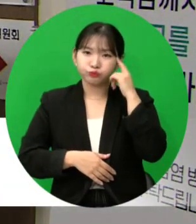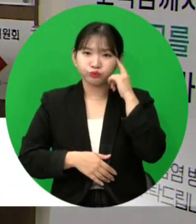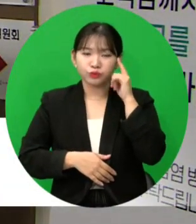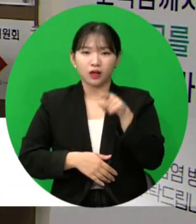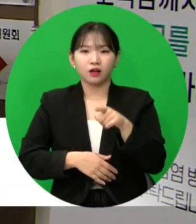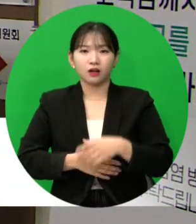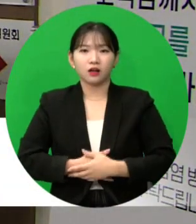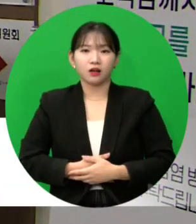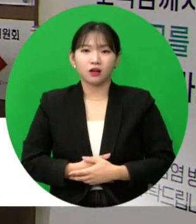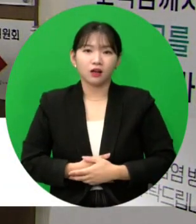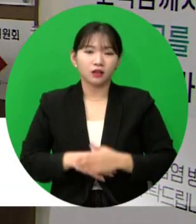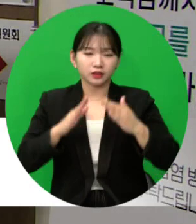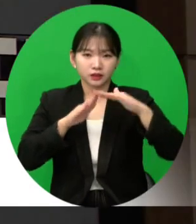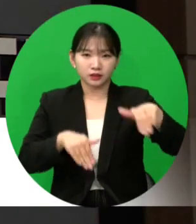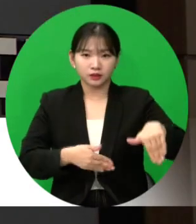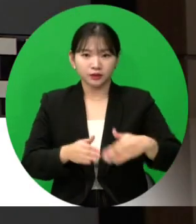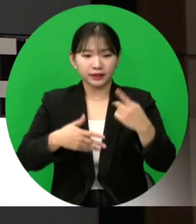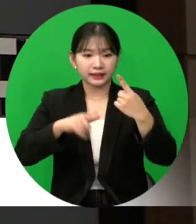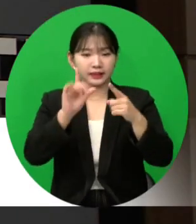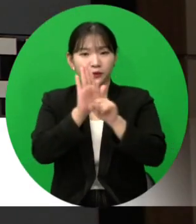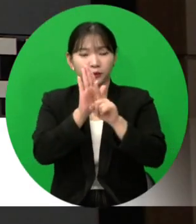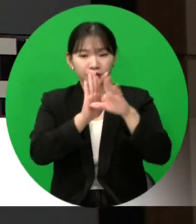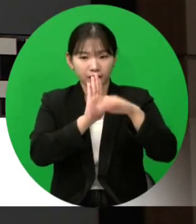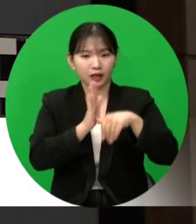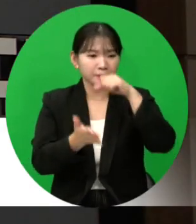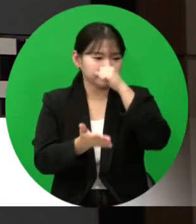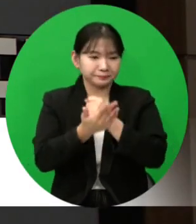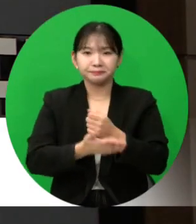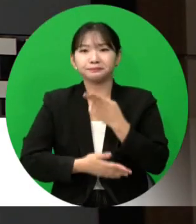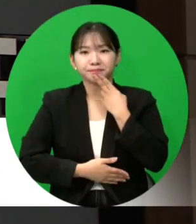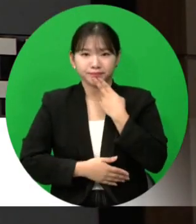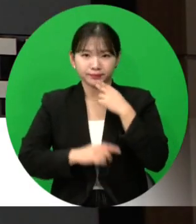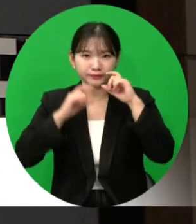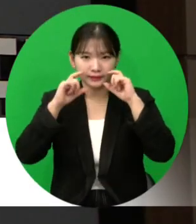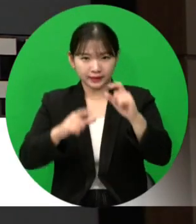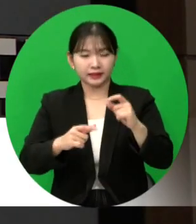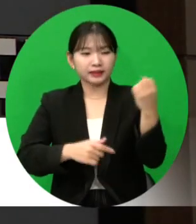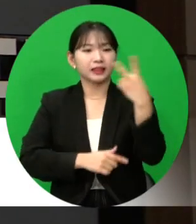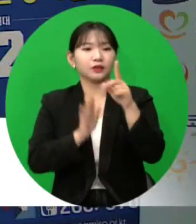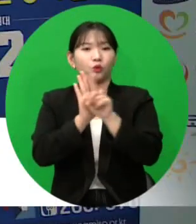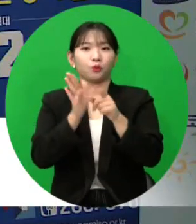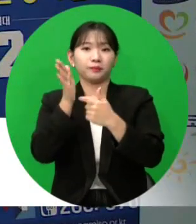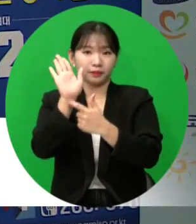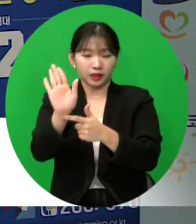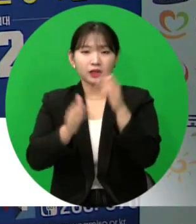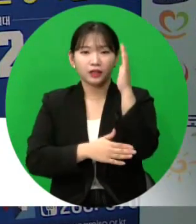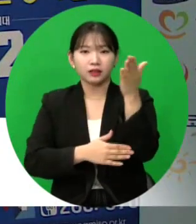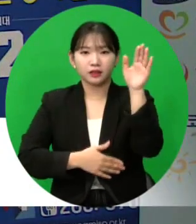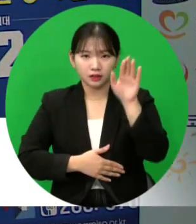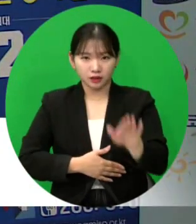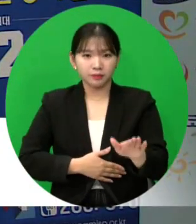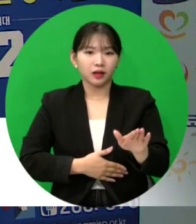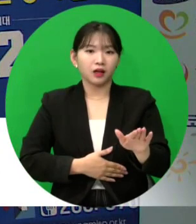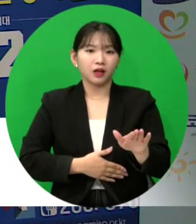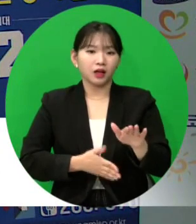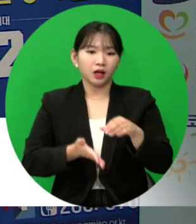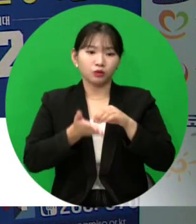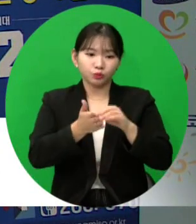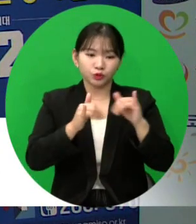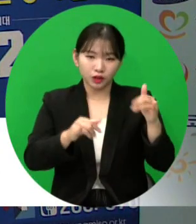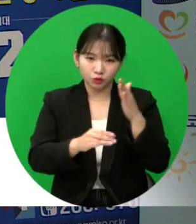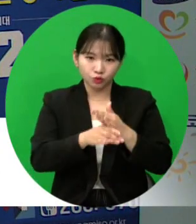있습니다 전라남들은 일체공무에서 적격자 없음으로 판단해 제국무에 나섰다고 밝혔지만 응모자들